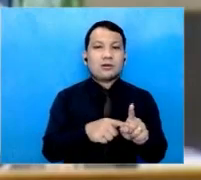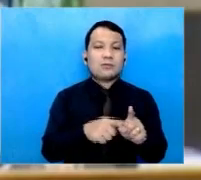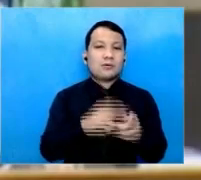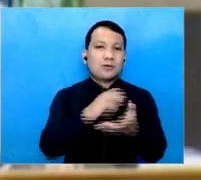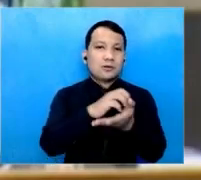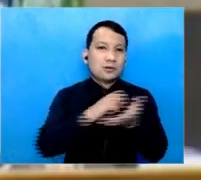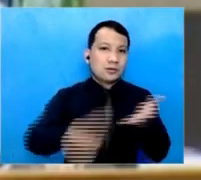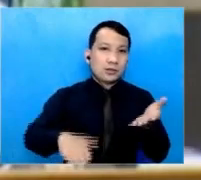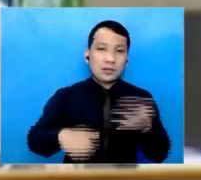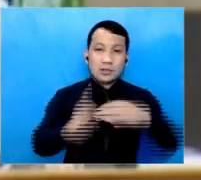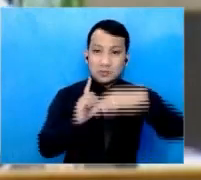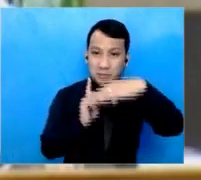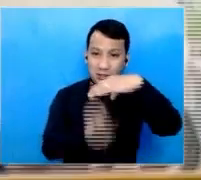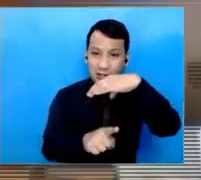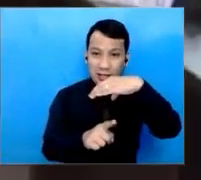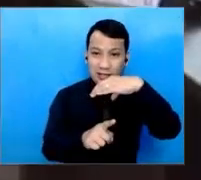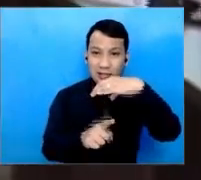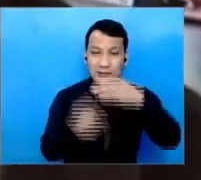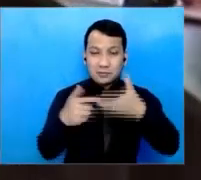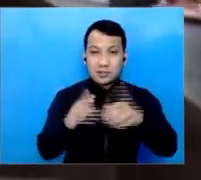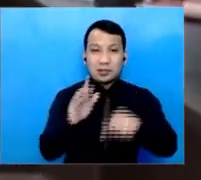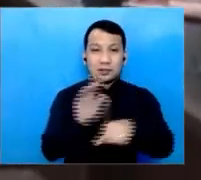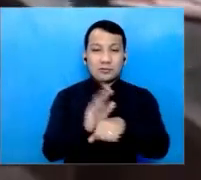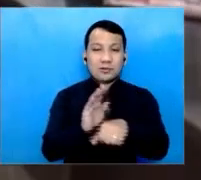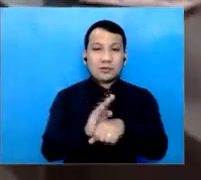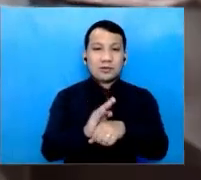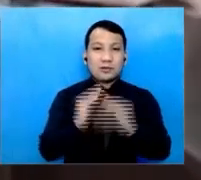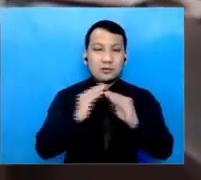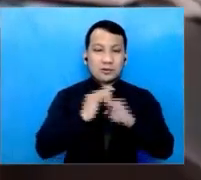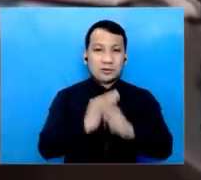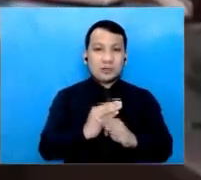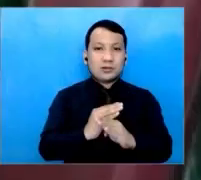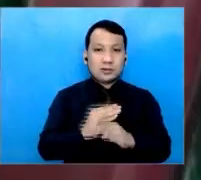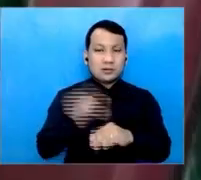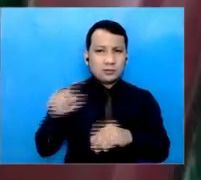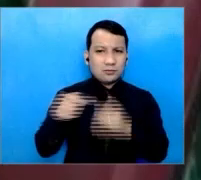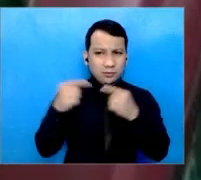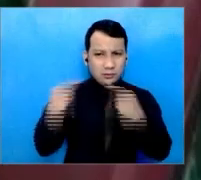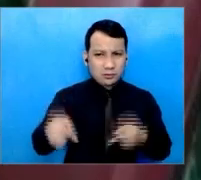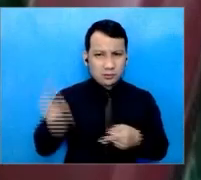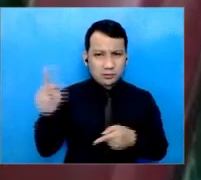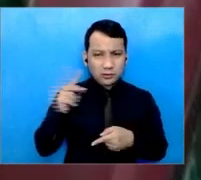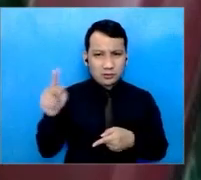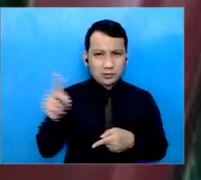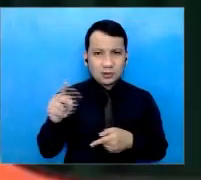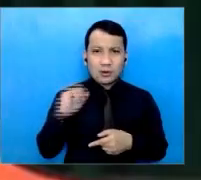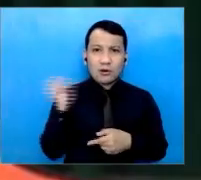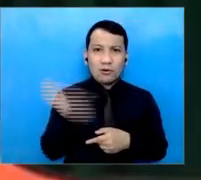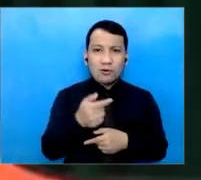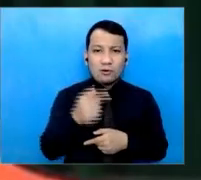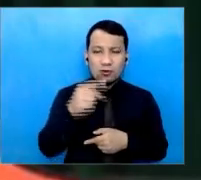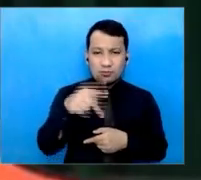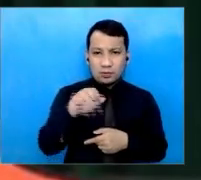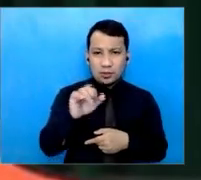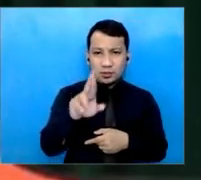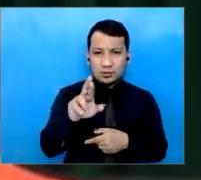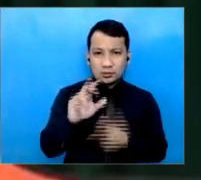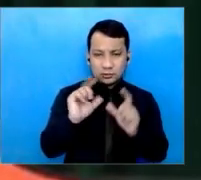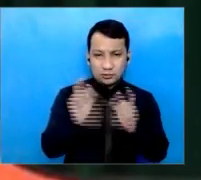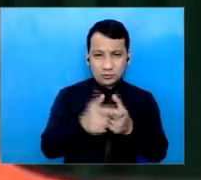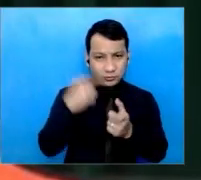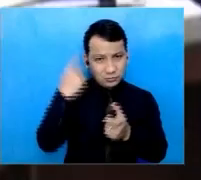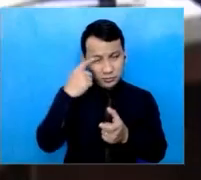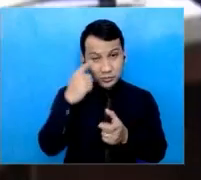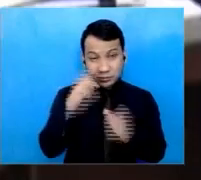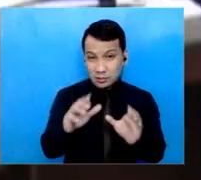ng ABS-CBN at ang pagtatanggol sa Farbali ay mga taga party list groups. Makatarungan ba? Hindi. Pero